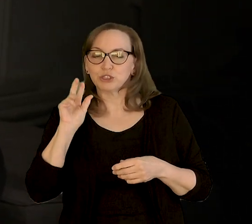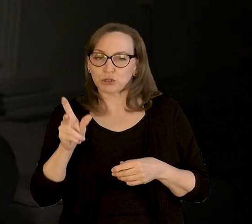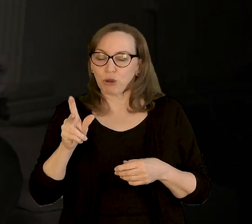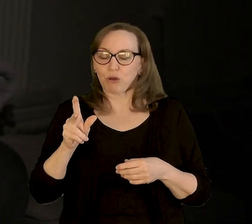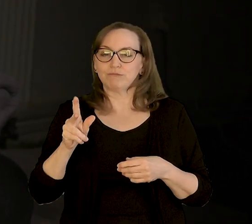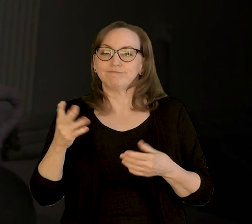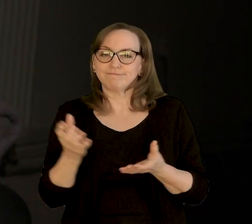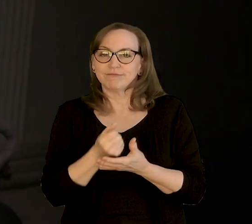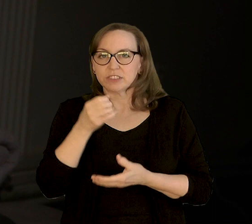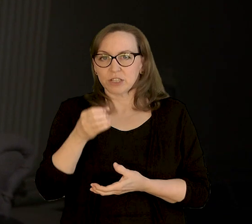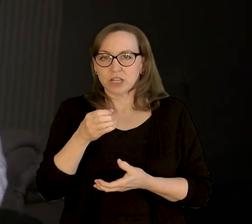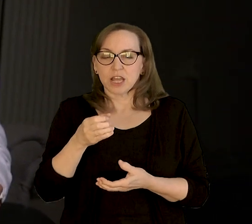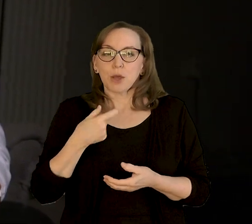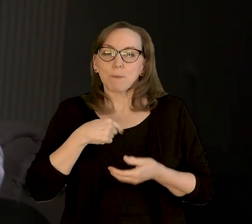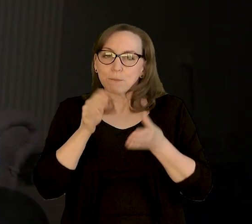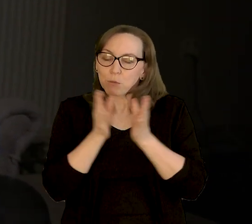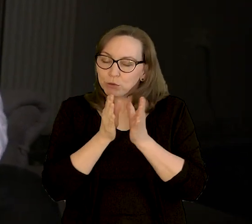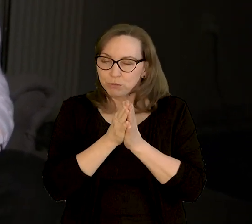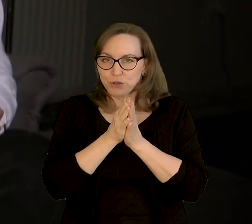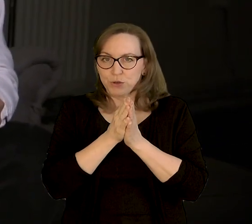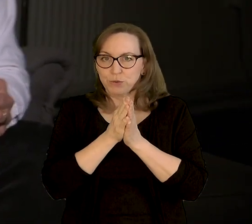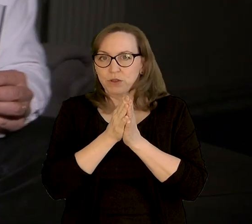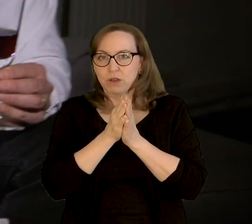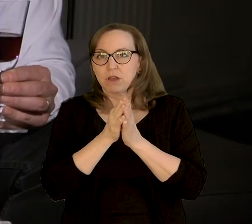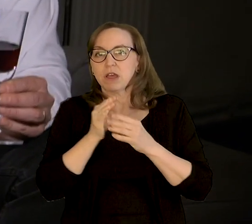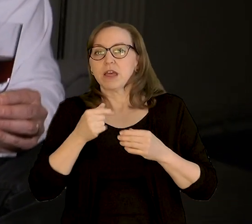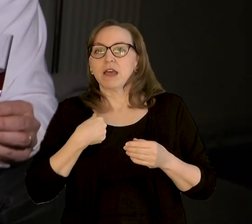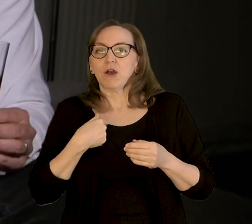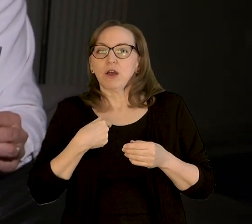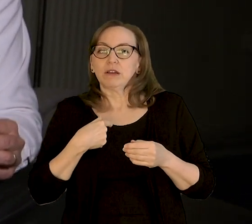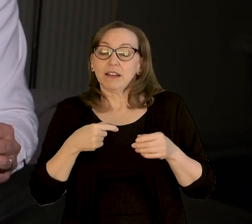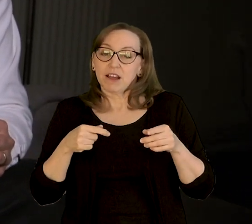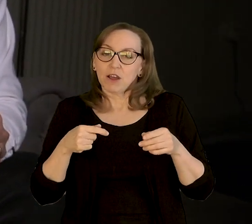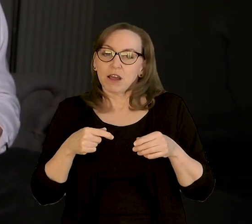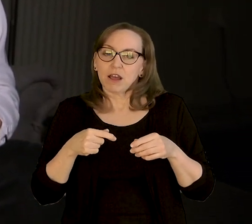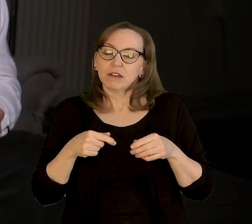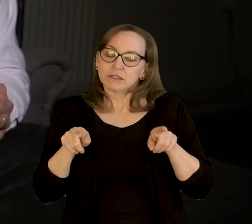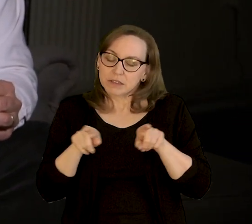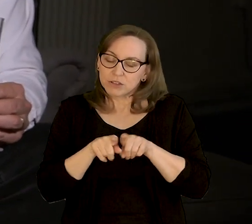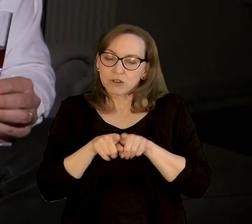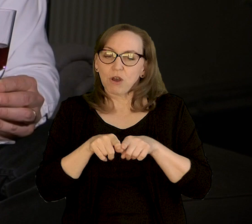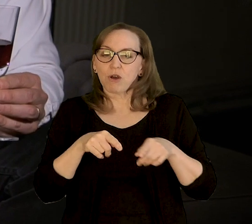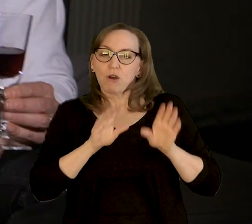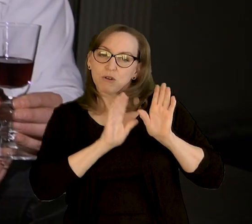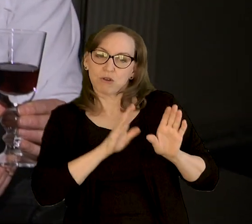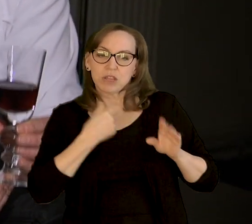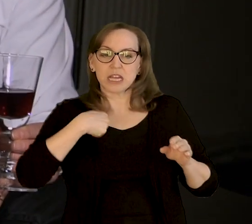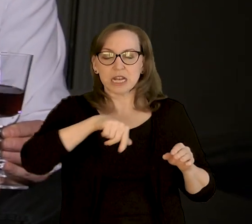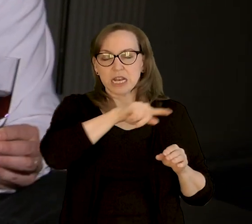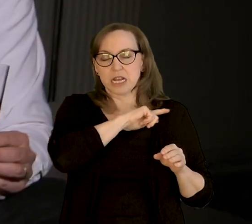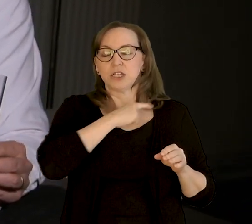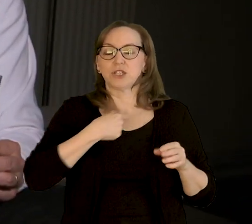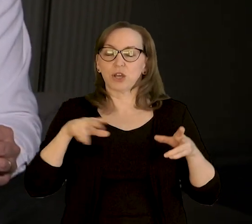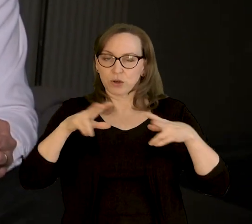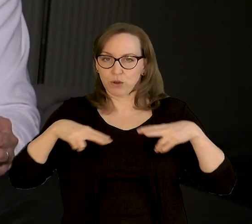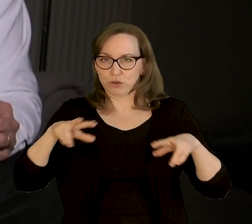Jego błogosławieństwo, ale też pomódlmy się o ochronę naszych rodzin w tym